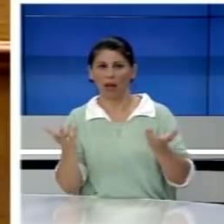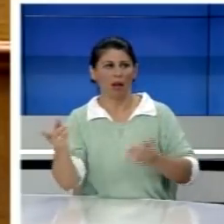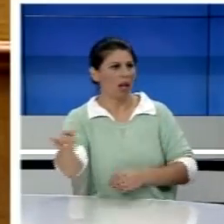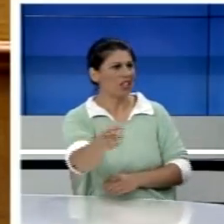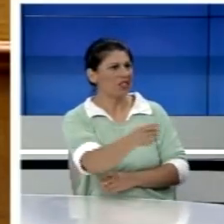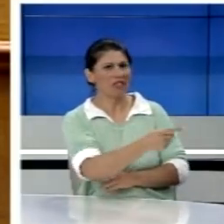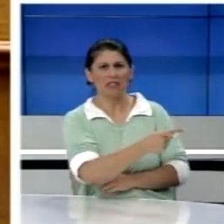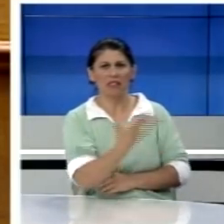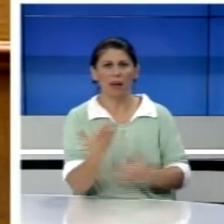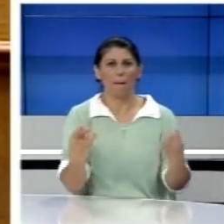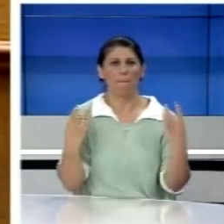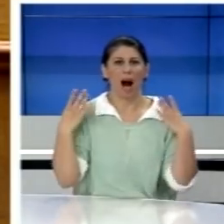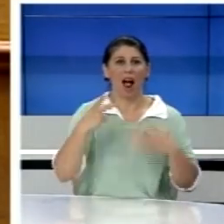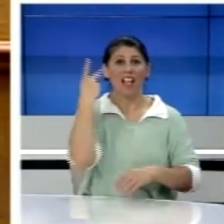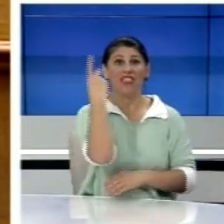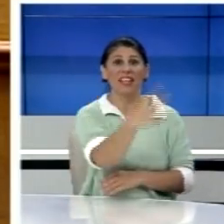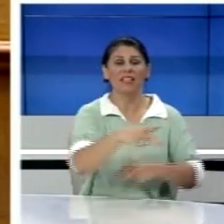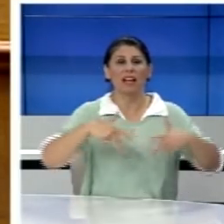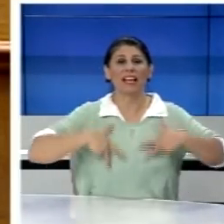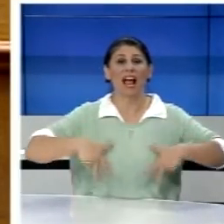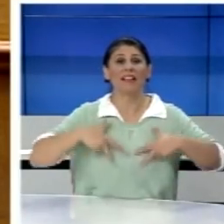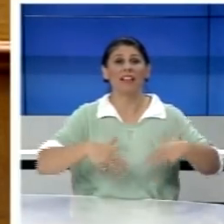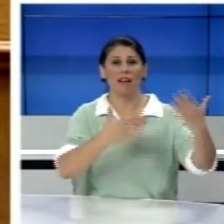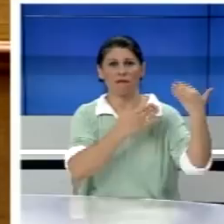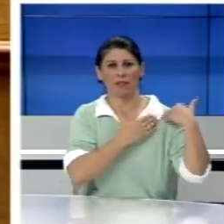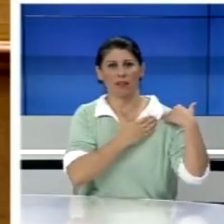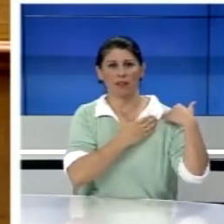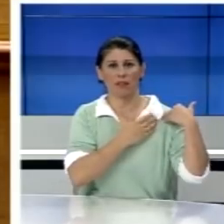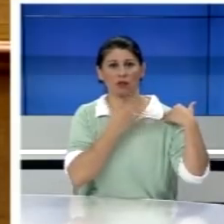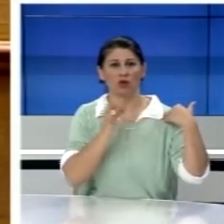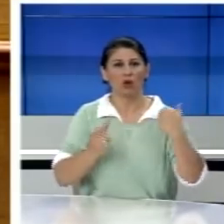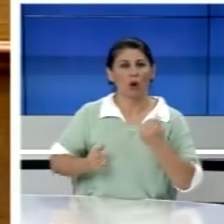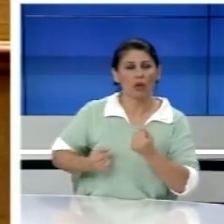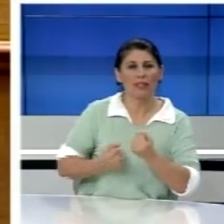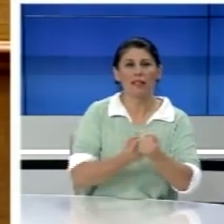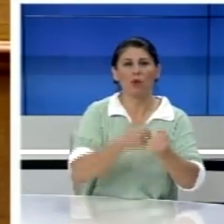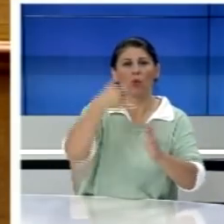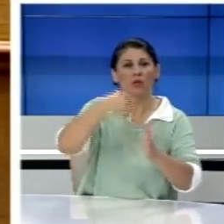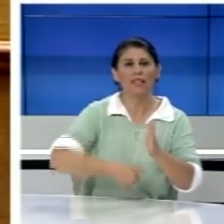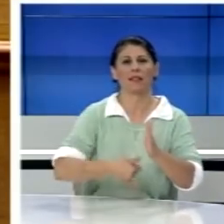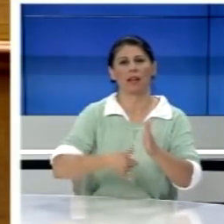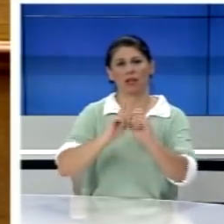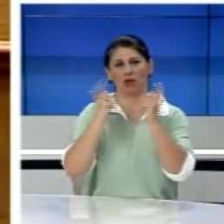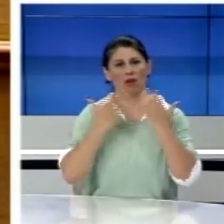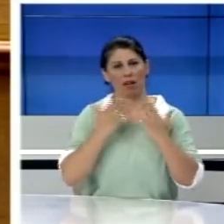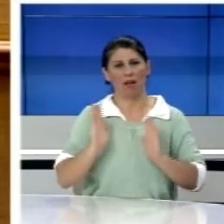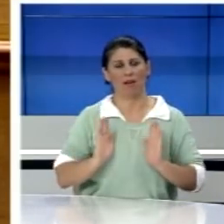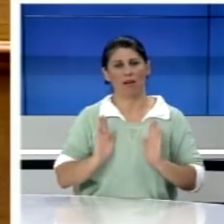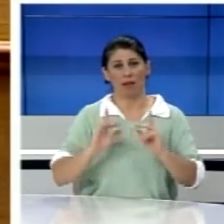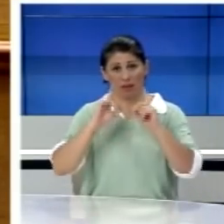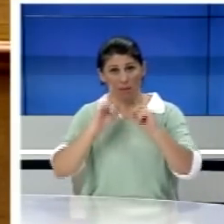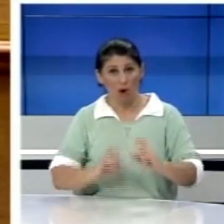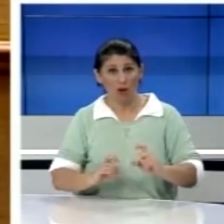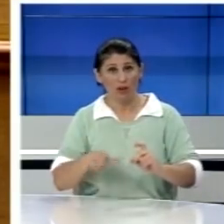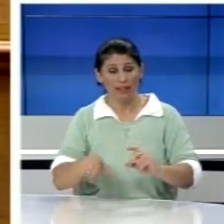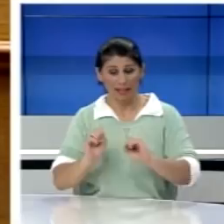εσείς αποποιείστε τη δική σας κρατική ευθύνη για να στηρίξετε ουσιαστικά τα σχολεία. Υποχρεωτικότητα